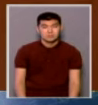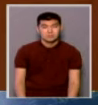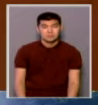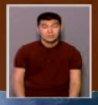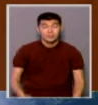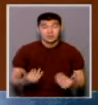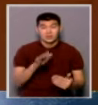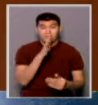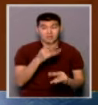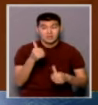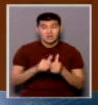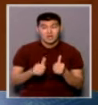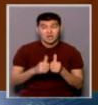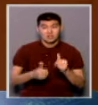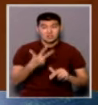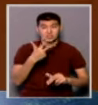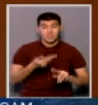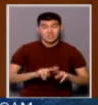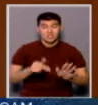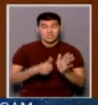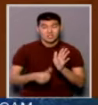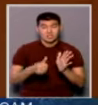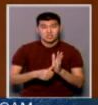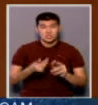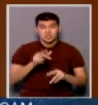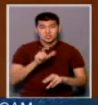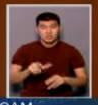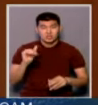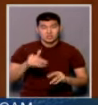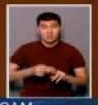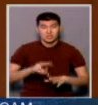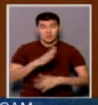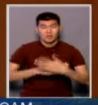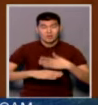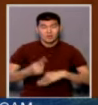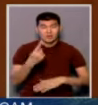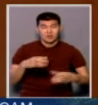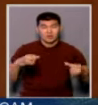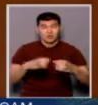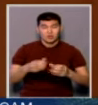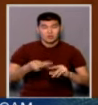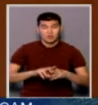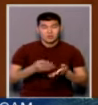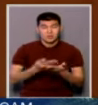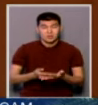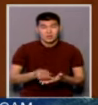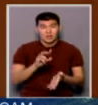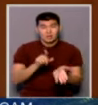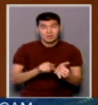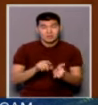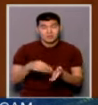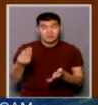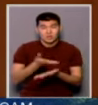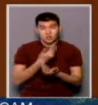В настоящее время каждый третий 66 тысяч человек с инвалидностью первой группы не обеспечен ни пособием по